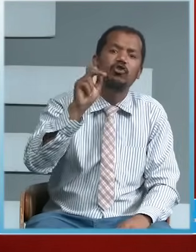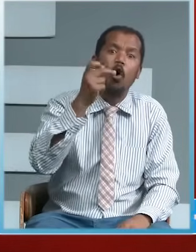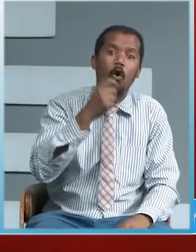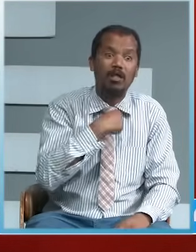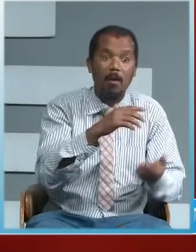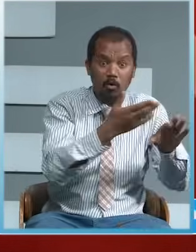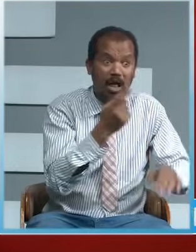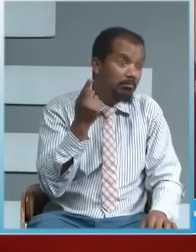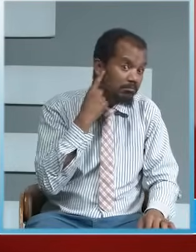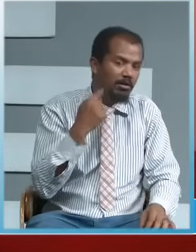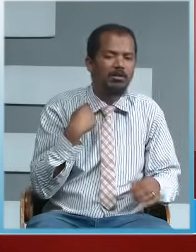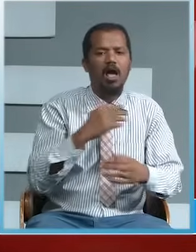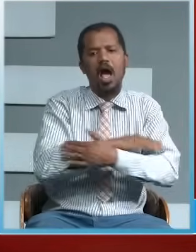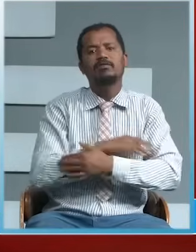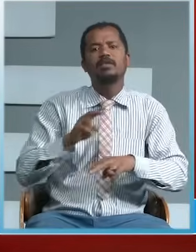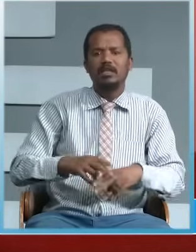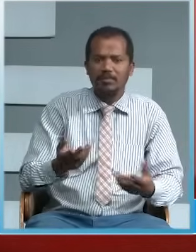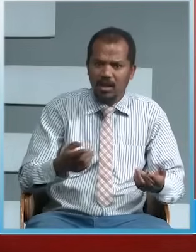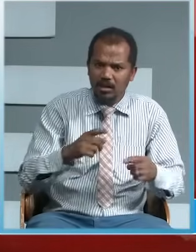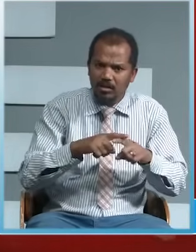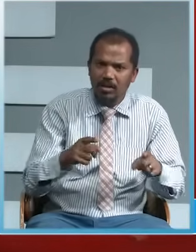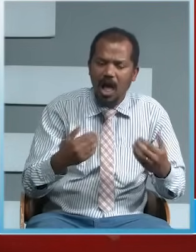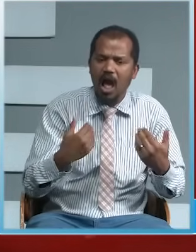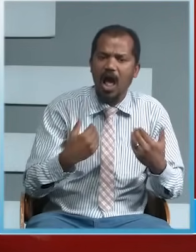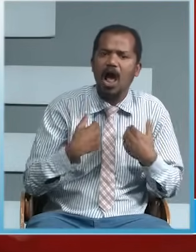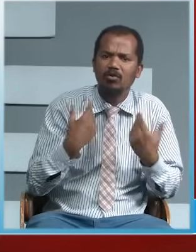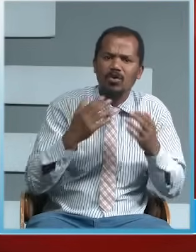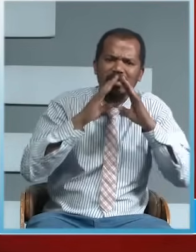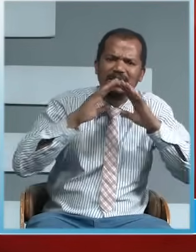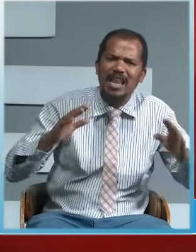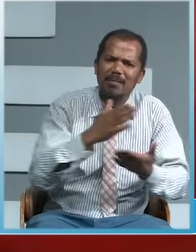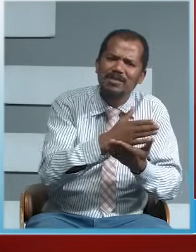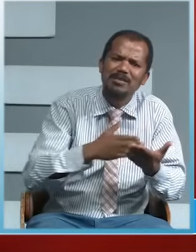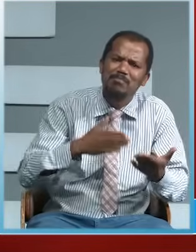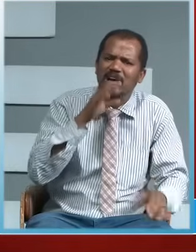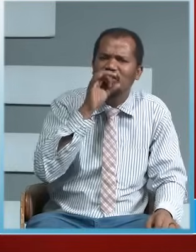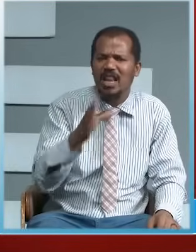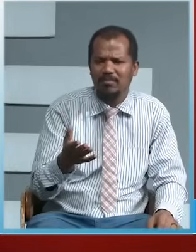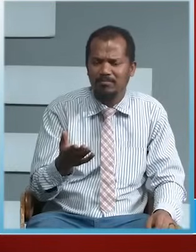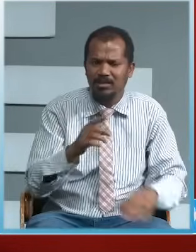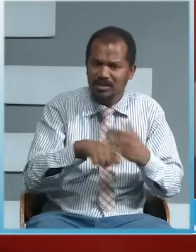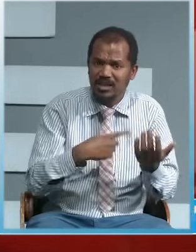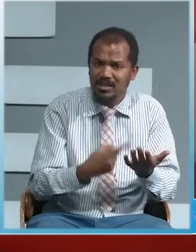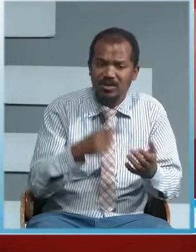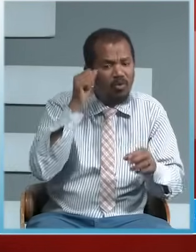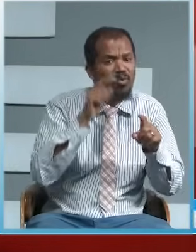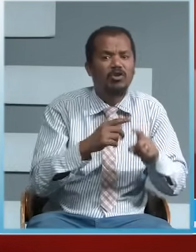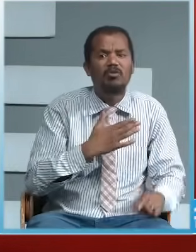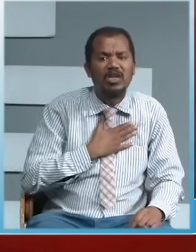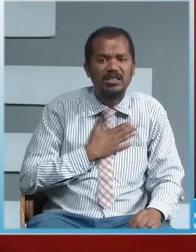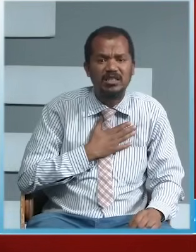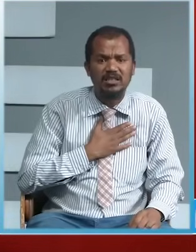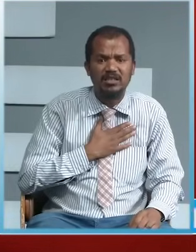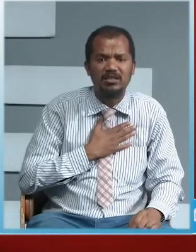ሰምቶ መቀመጥ አንድ ነገር ነው። ፕሪቶሪያ ሰላም ተፈጥሯል ተብለን የሰላም ግማሽ የለም። ስለዚህ